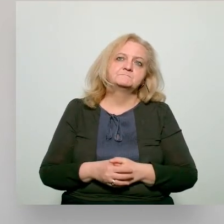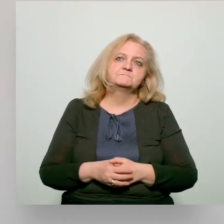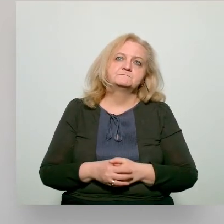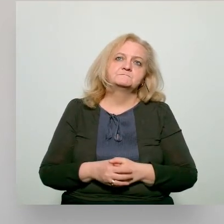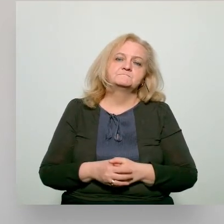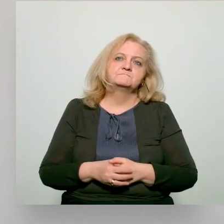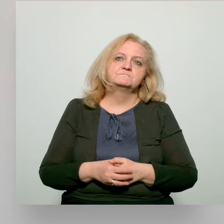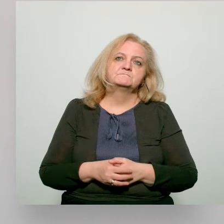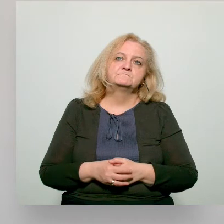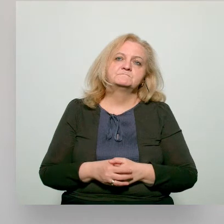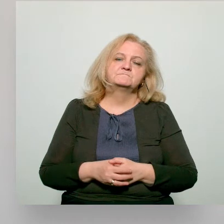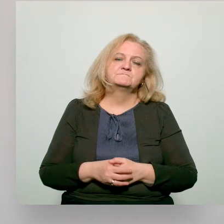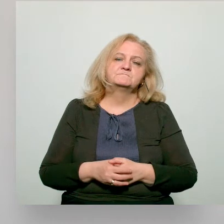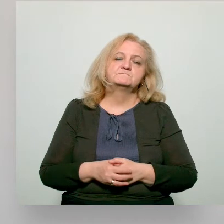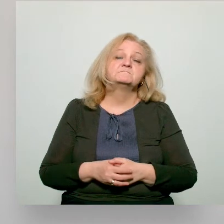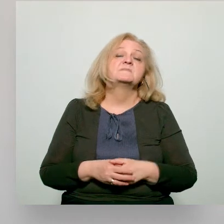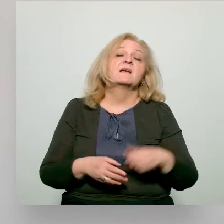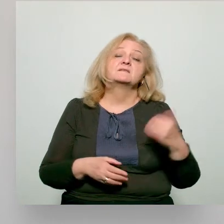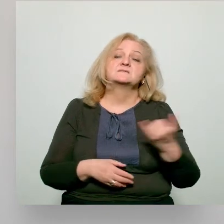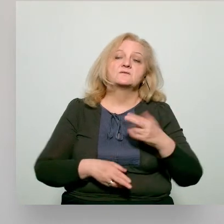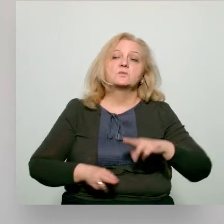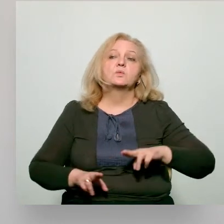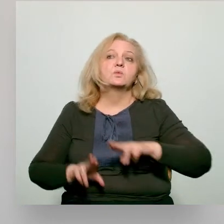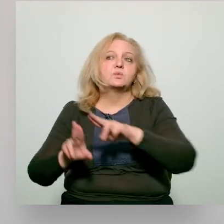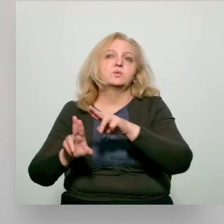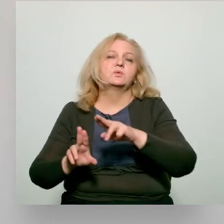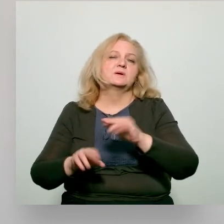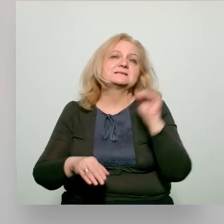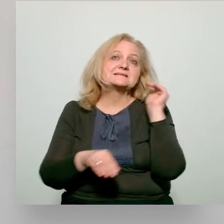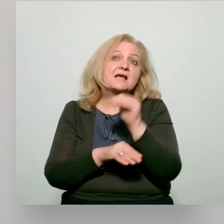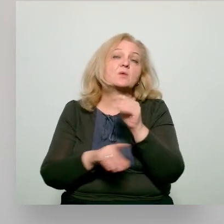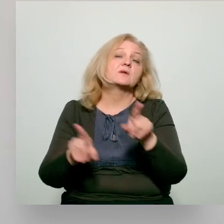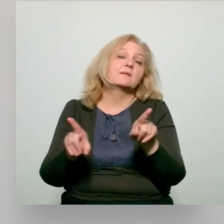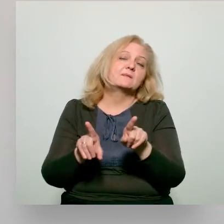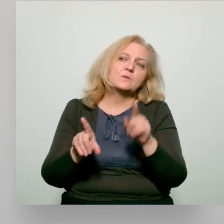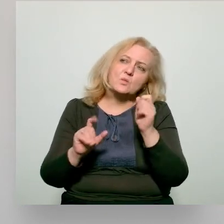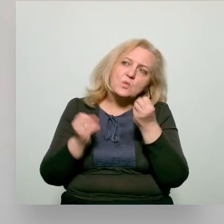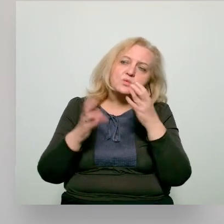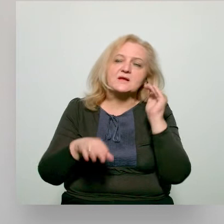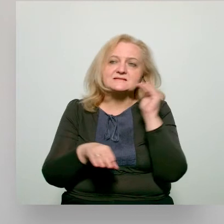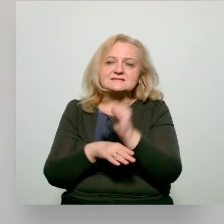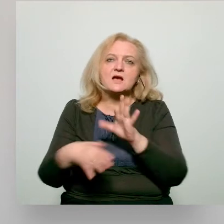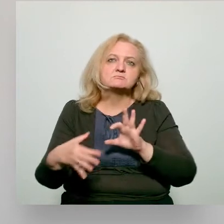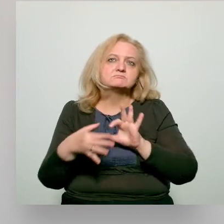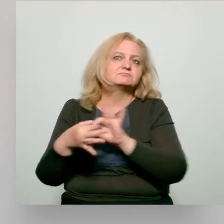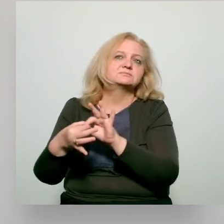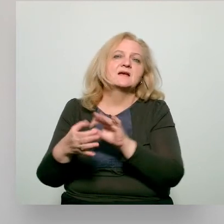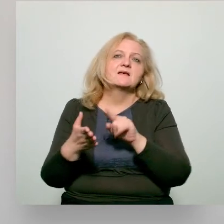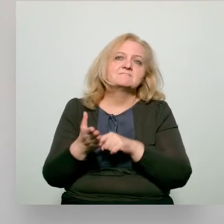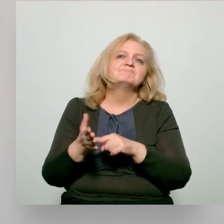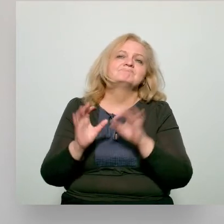przynależność do obszaru antycznego, do obszaru zachodniego, kultury zachodniej, to owszem,